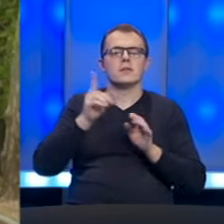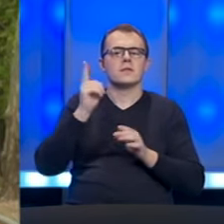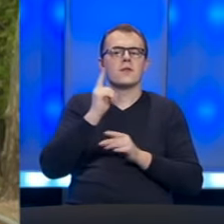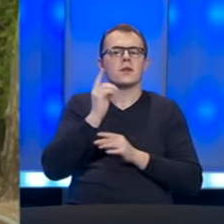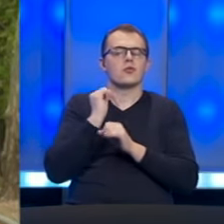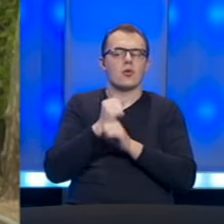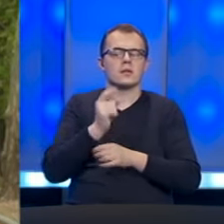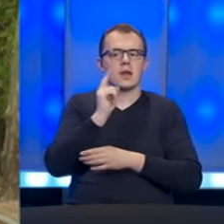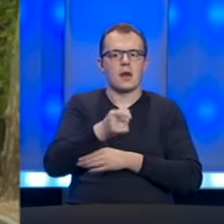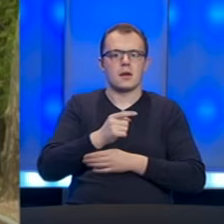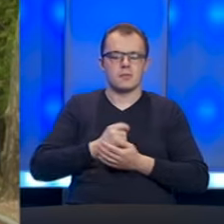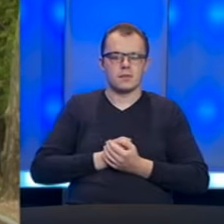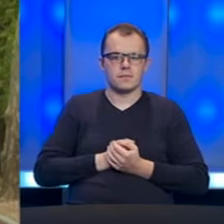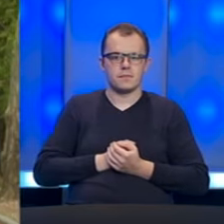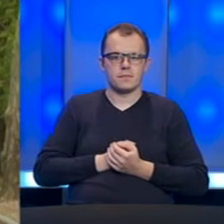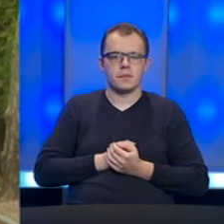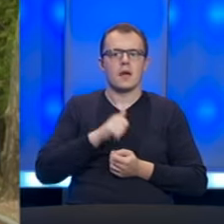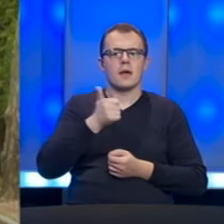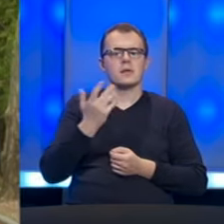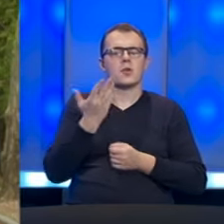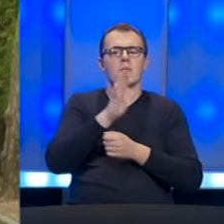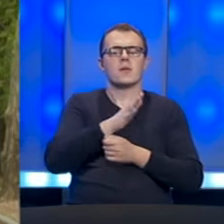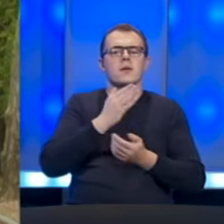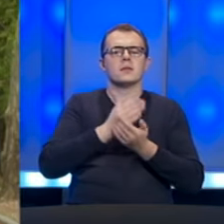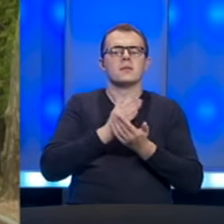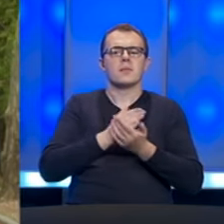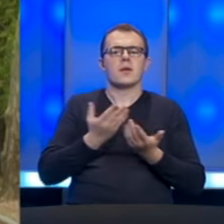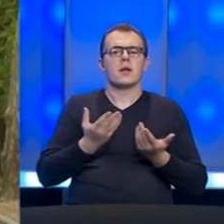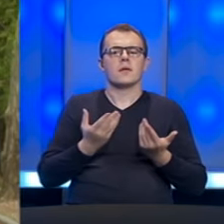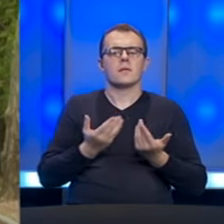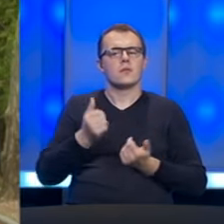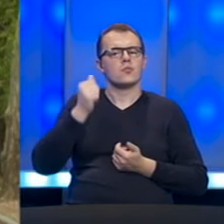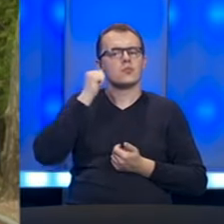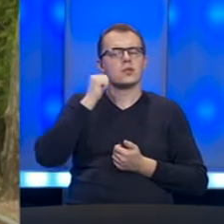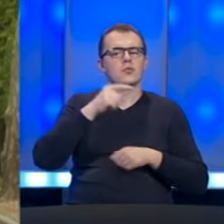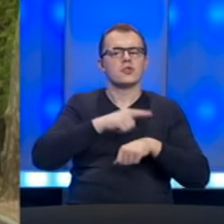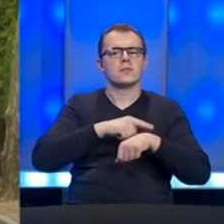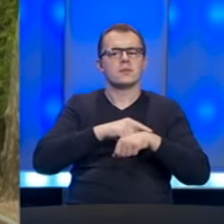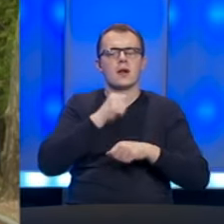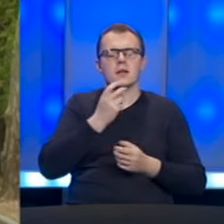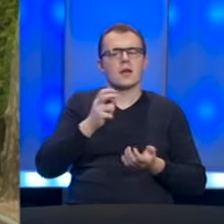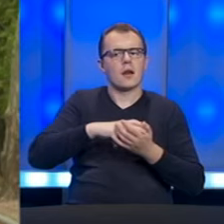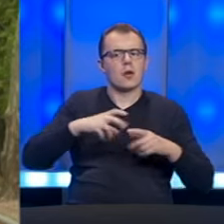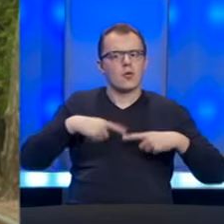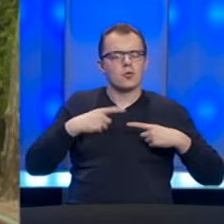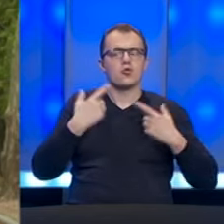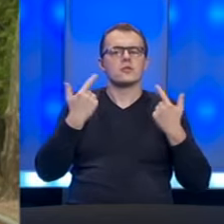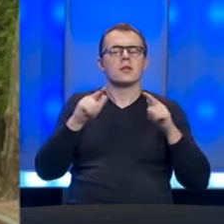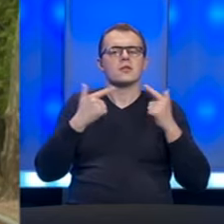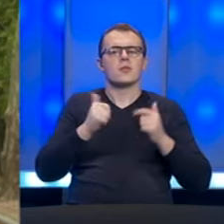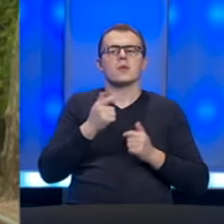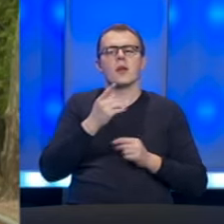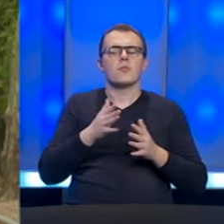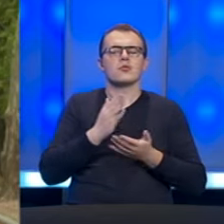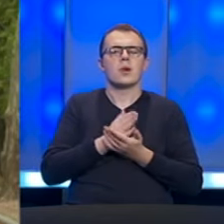naredbi. Da li su pripadnici bili u sinoćnim satima i rano jutros na izletištima, da li je